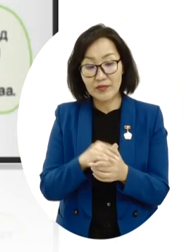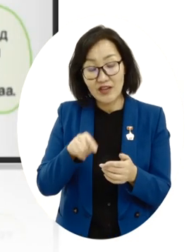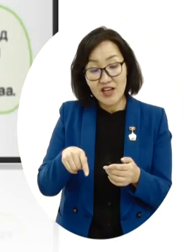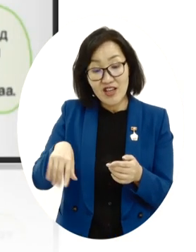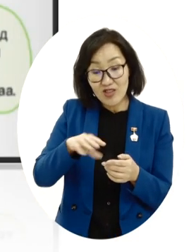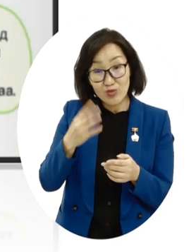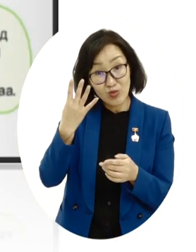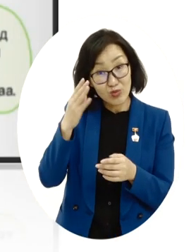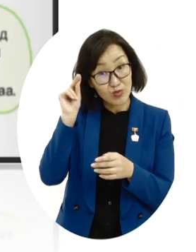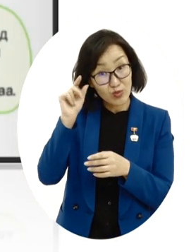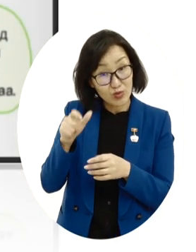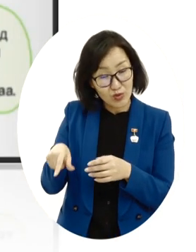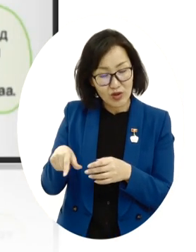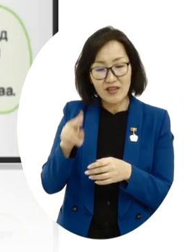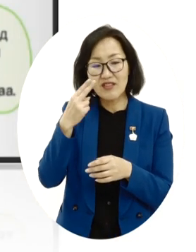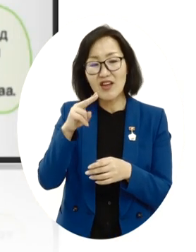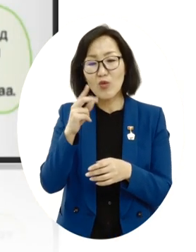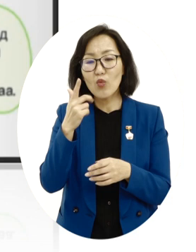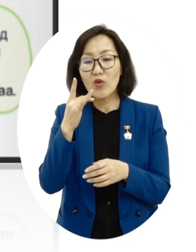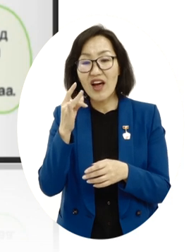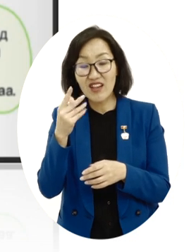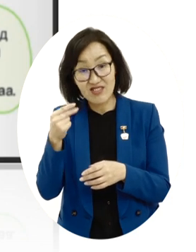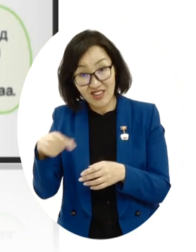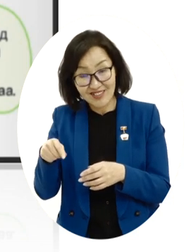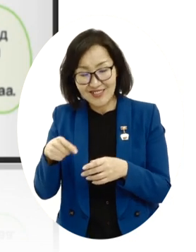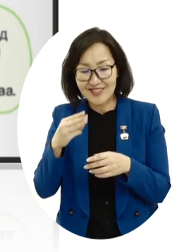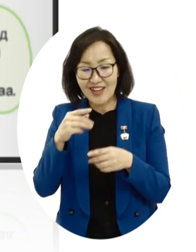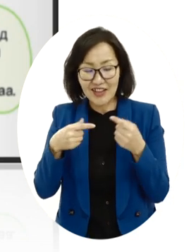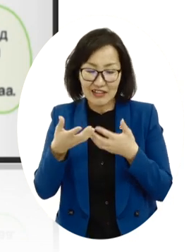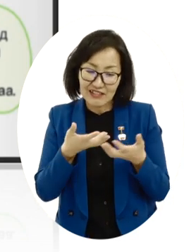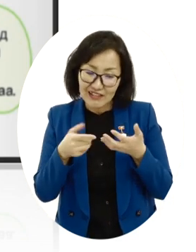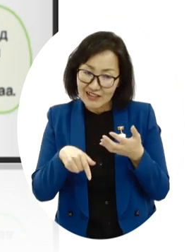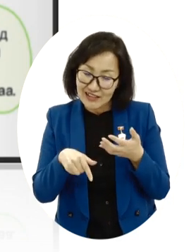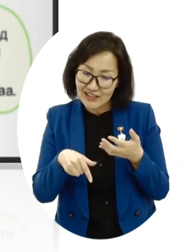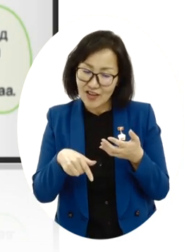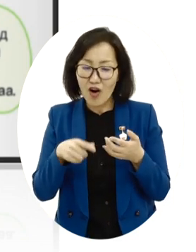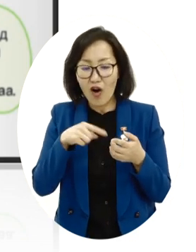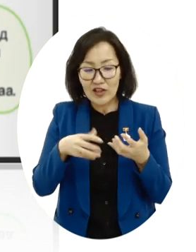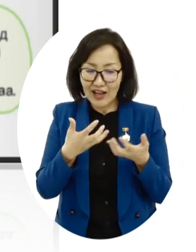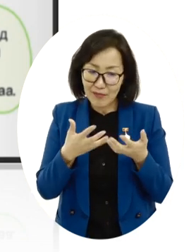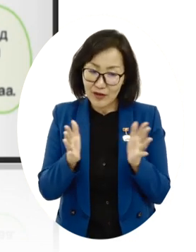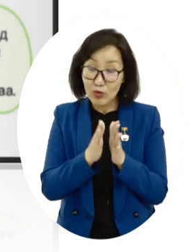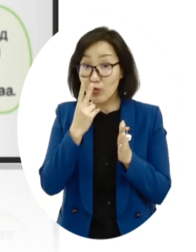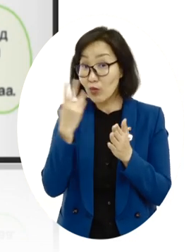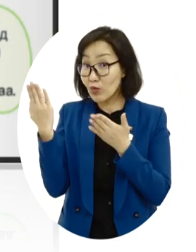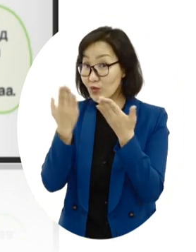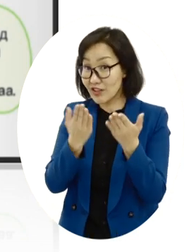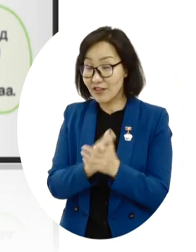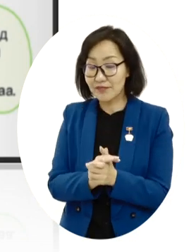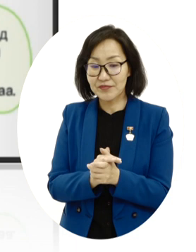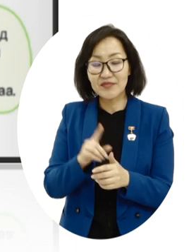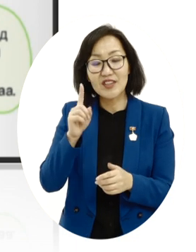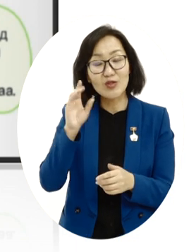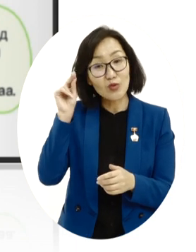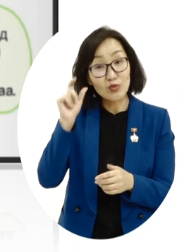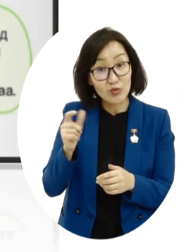одоо эдгээр дөрвөн сурагч жээ гүр аргачаагийн талаар илтгэл бичгтээ хоорондоо харилцан ярьж байгааг бүгдээрээ хамтдаа уншъя. Нэгэн